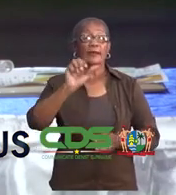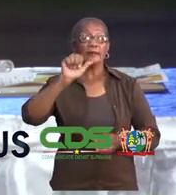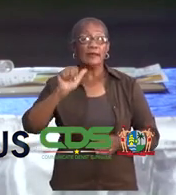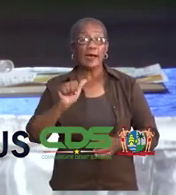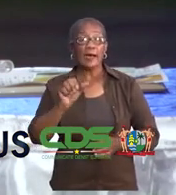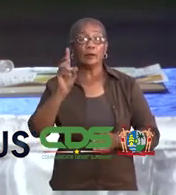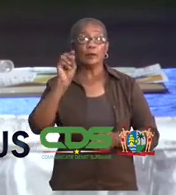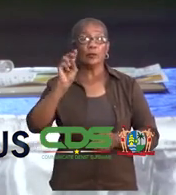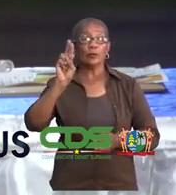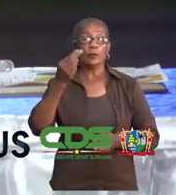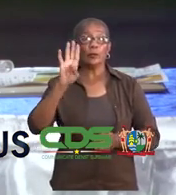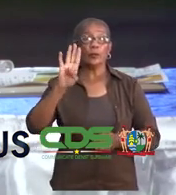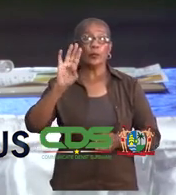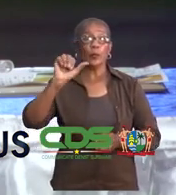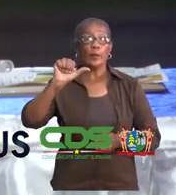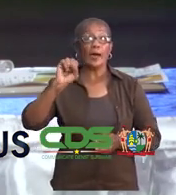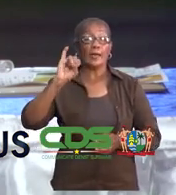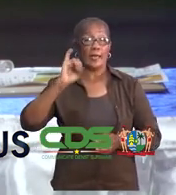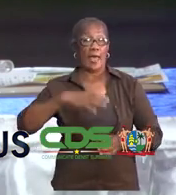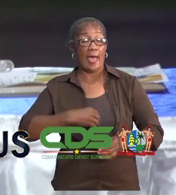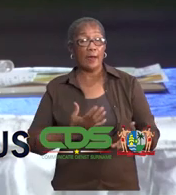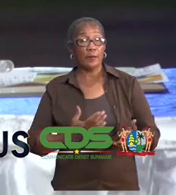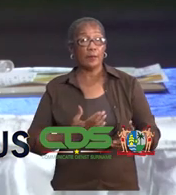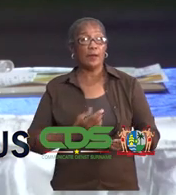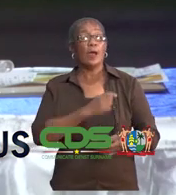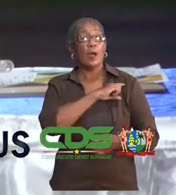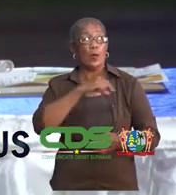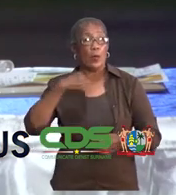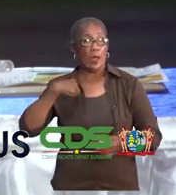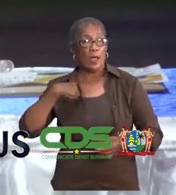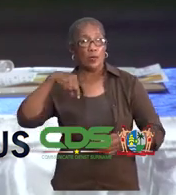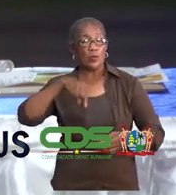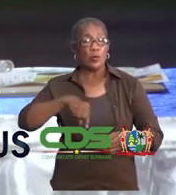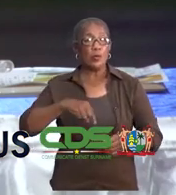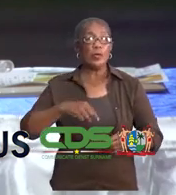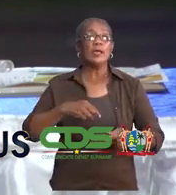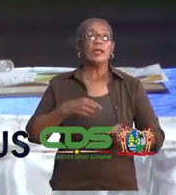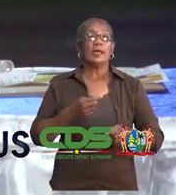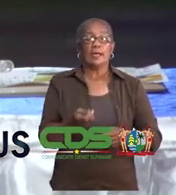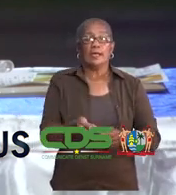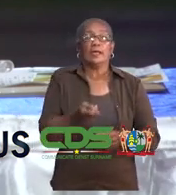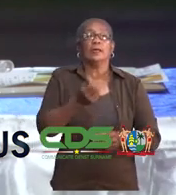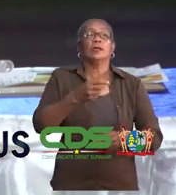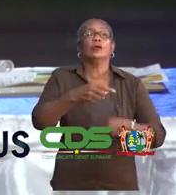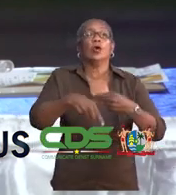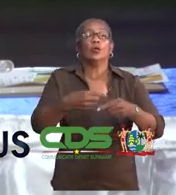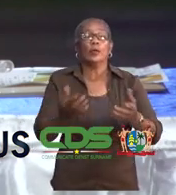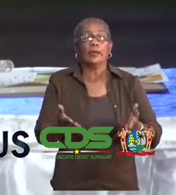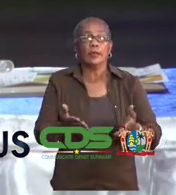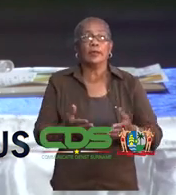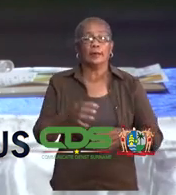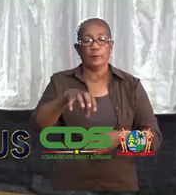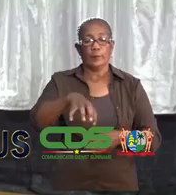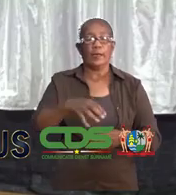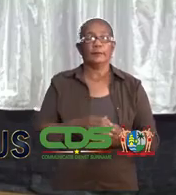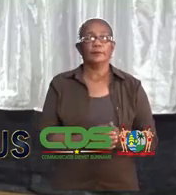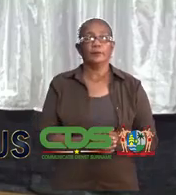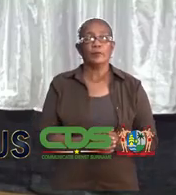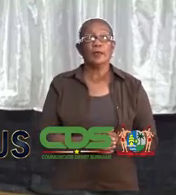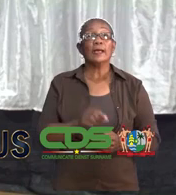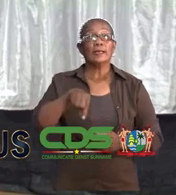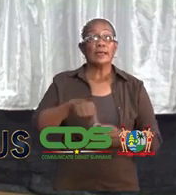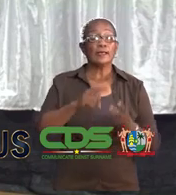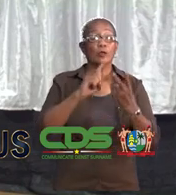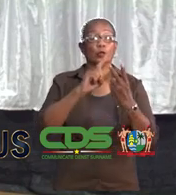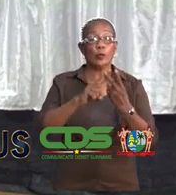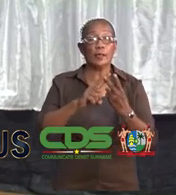heeft, zitten wij in sustainability, in duurzaamheid. Komen we straks op terug. Dus dat is het